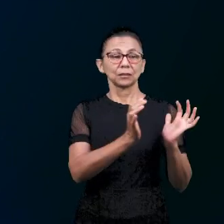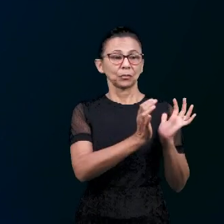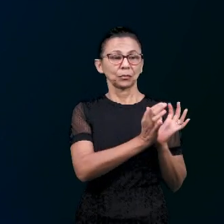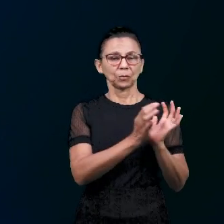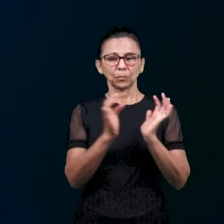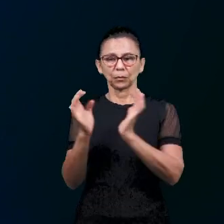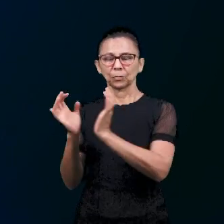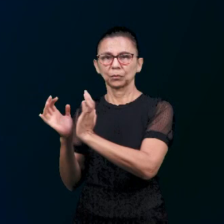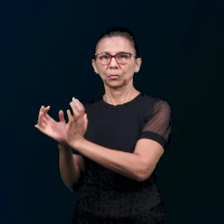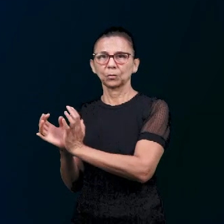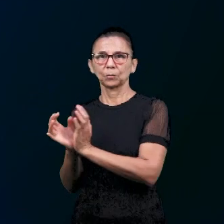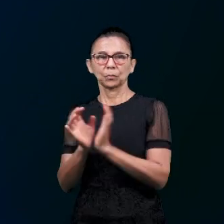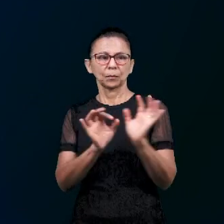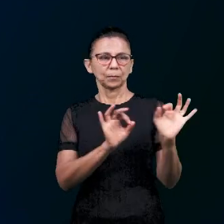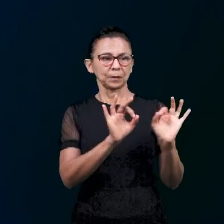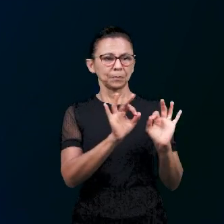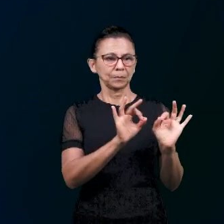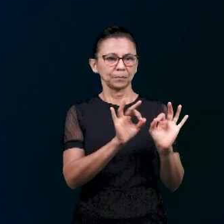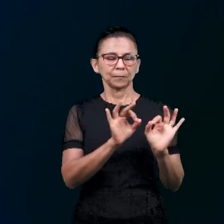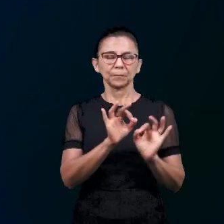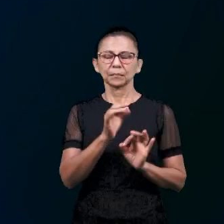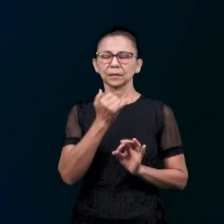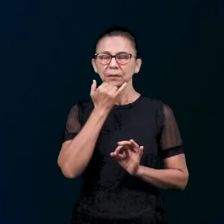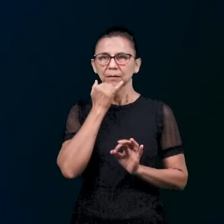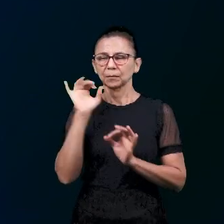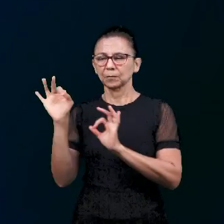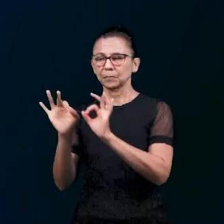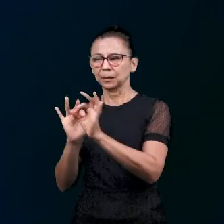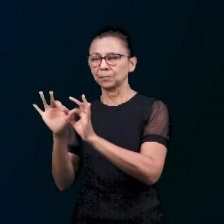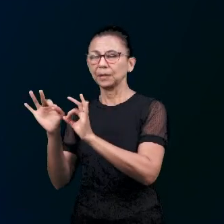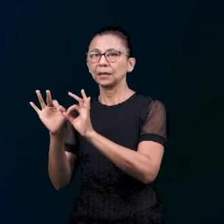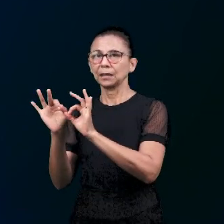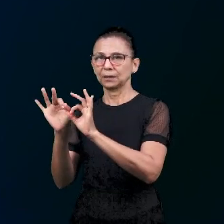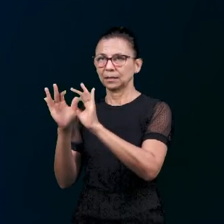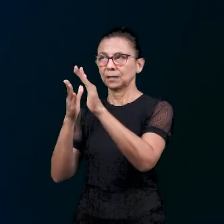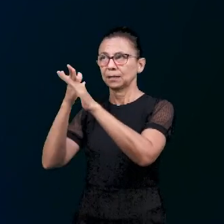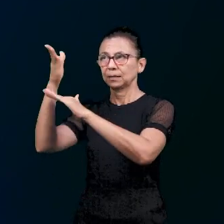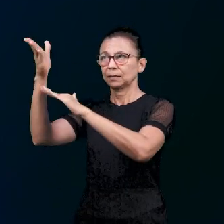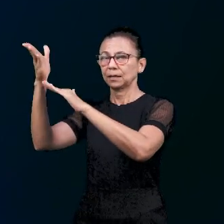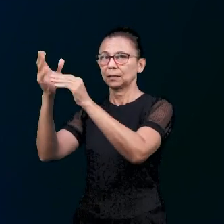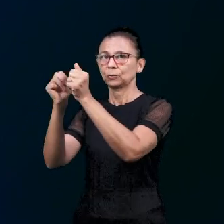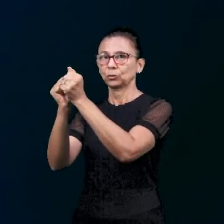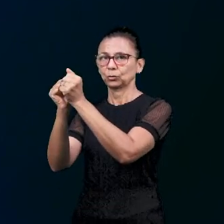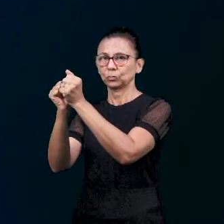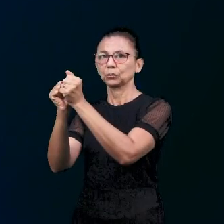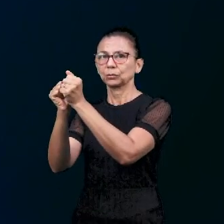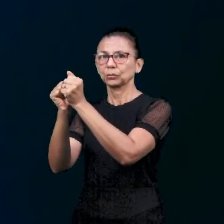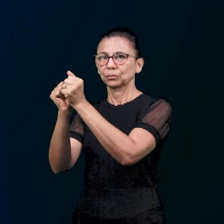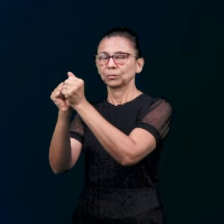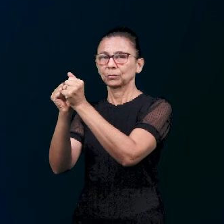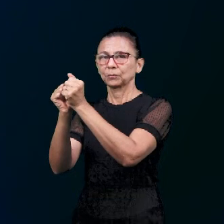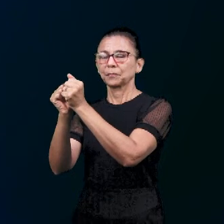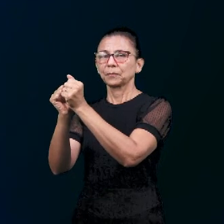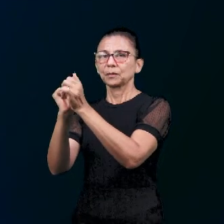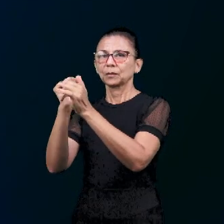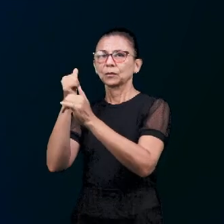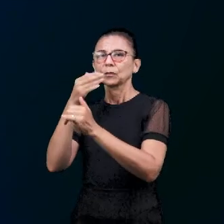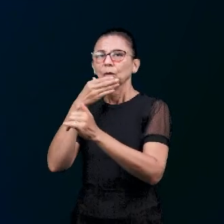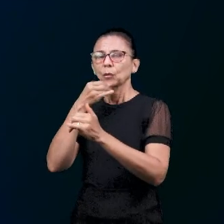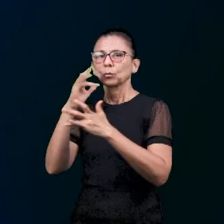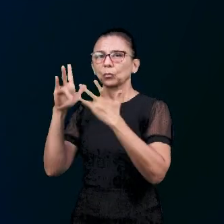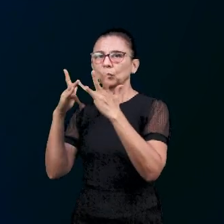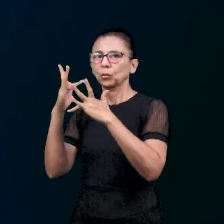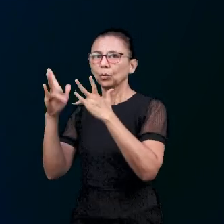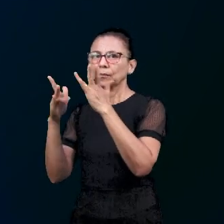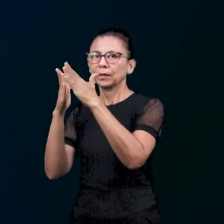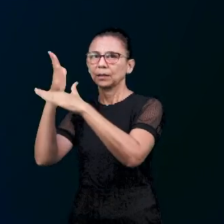lui vers les noces et la porte s'est fermée. Les 5 prudentes étaient prêtes parce que leur lampe était remplie de l'huile.